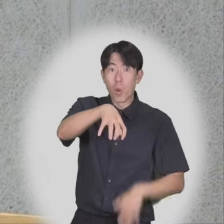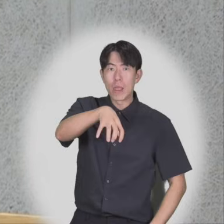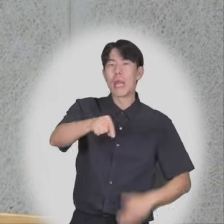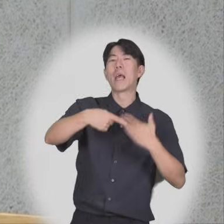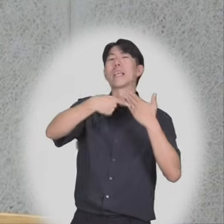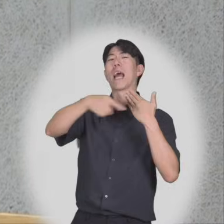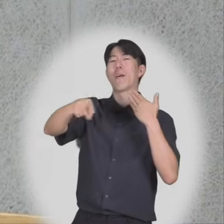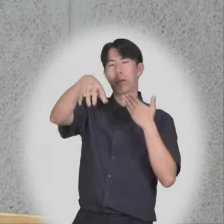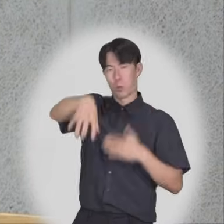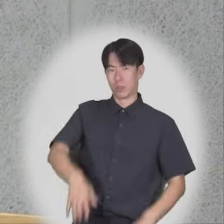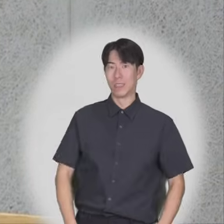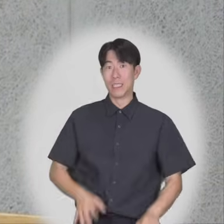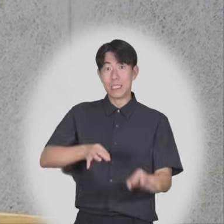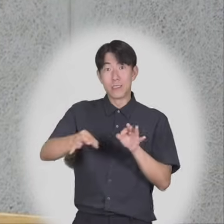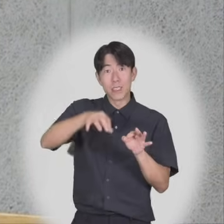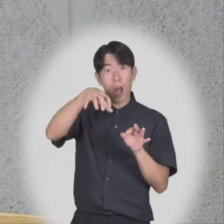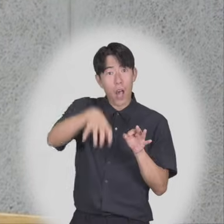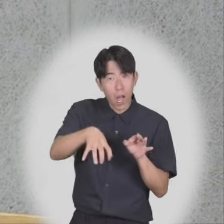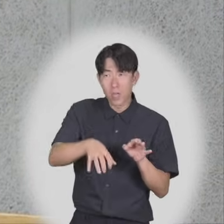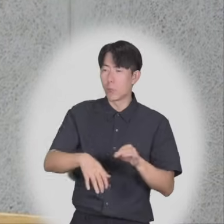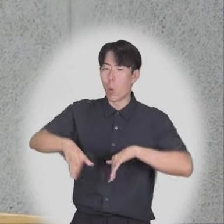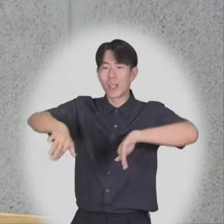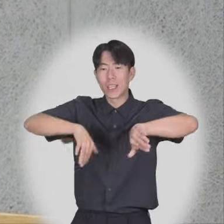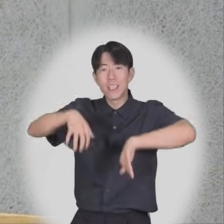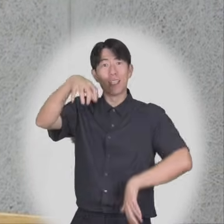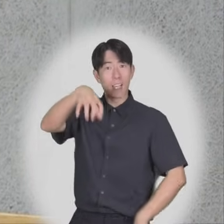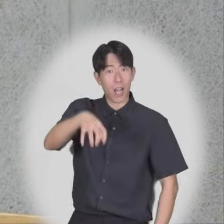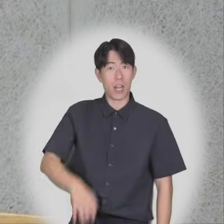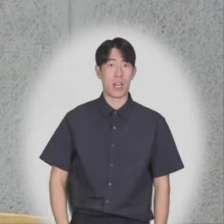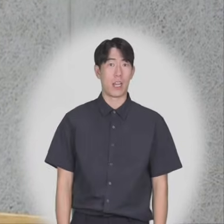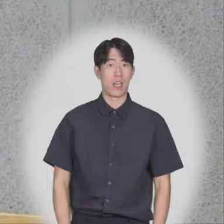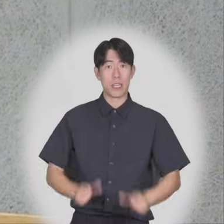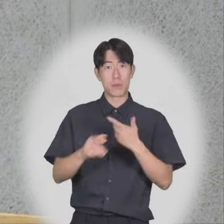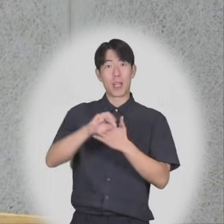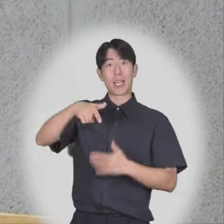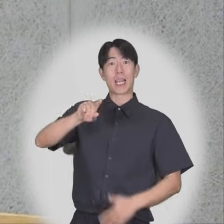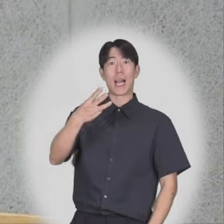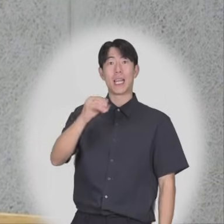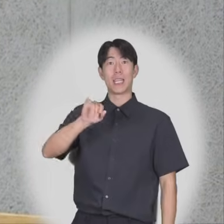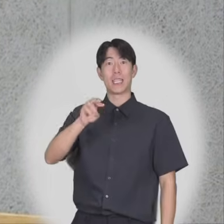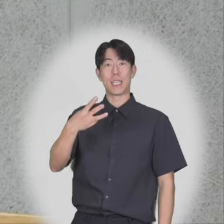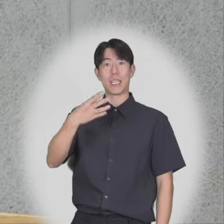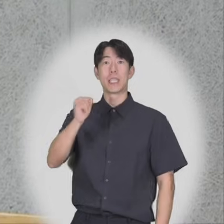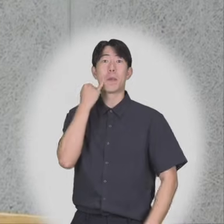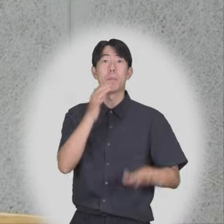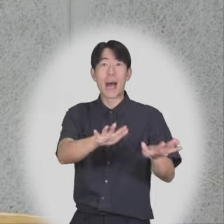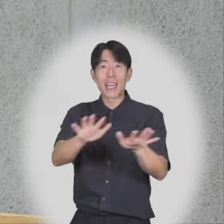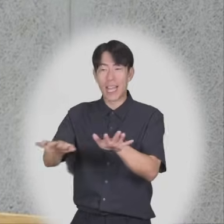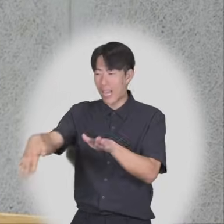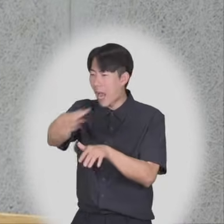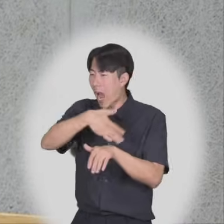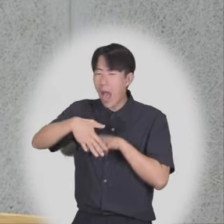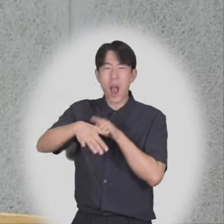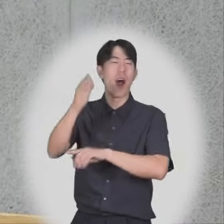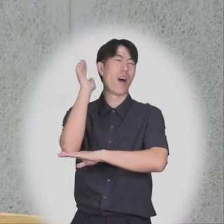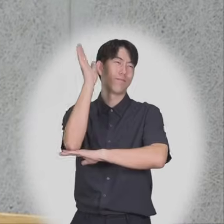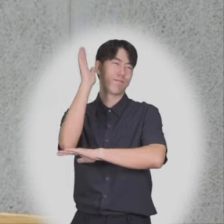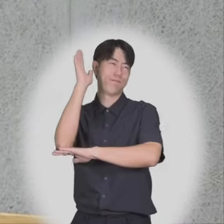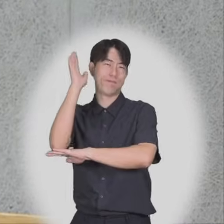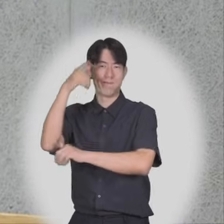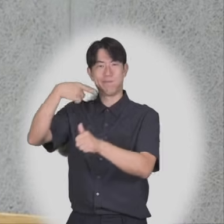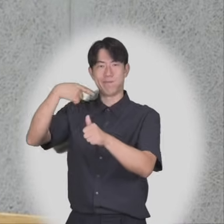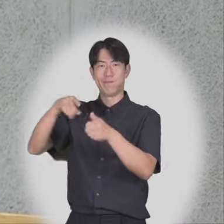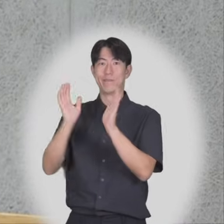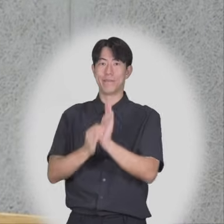야외에서, 그러니까 뭐 시장이라든지 길가라든지 아니면 갈릴리 바닷가, 이 야외에서 하나님의